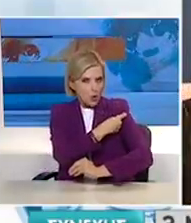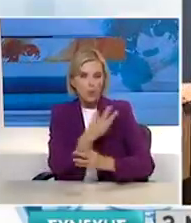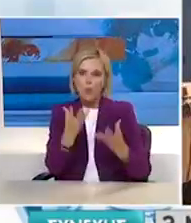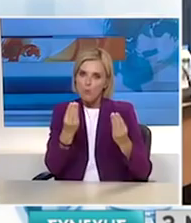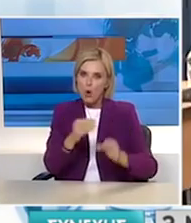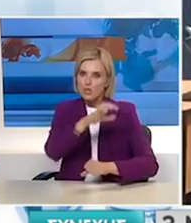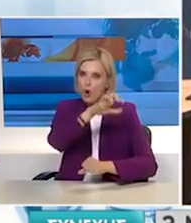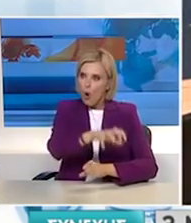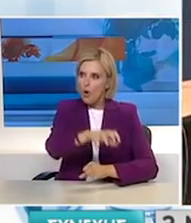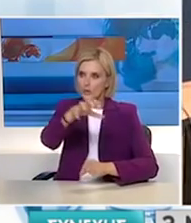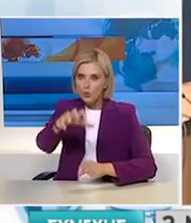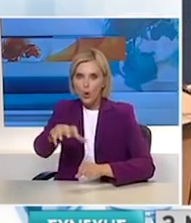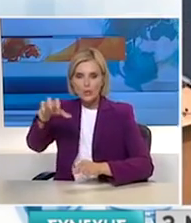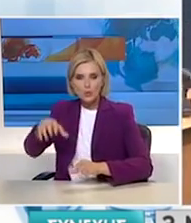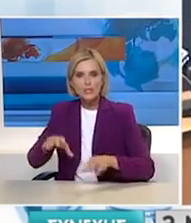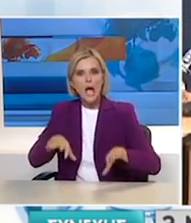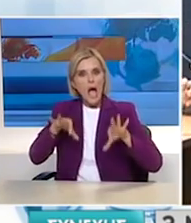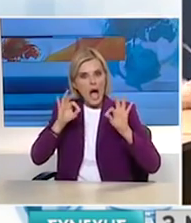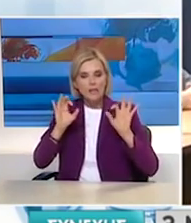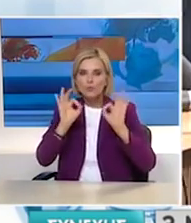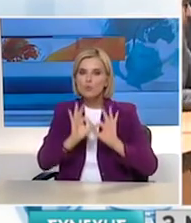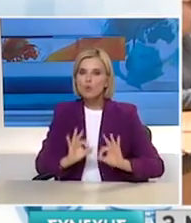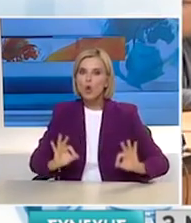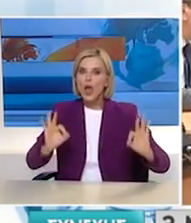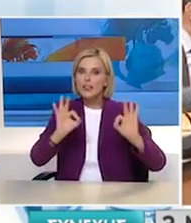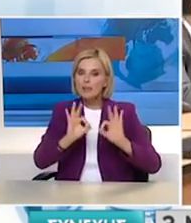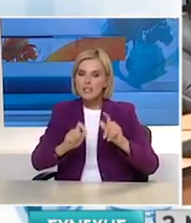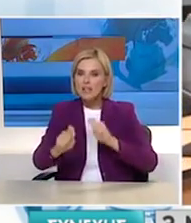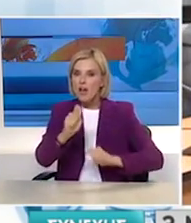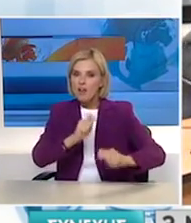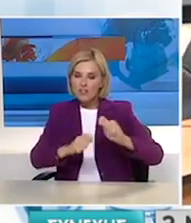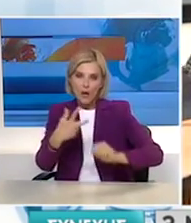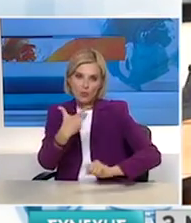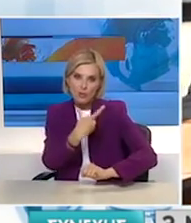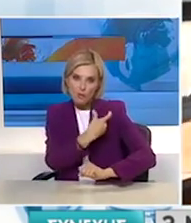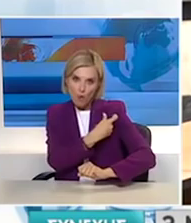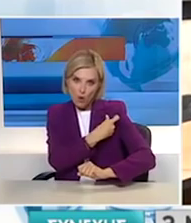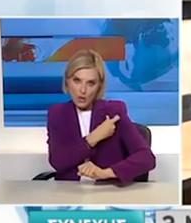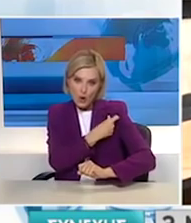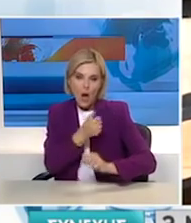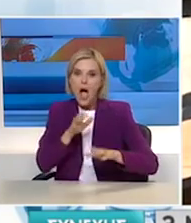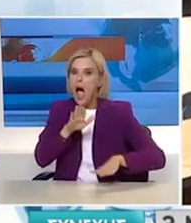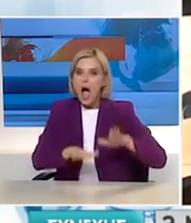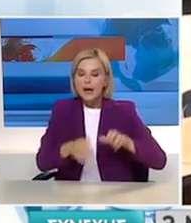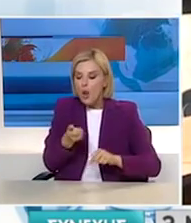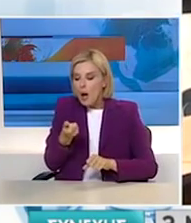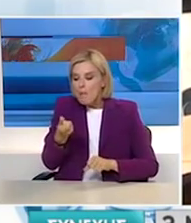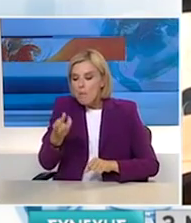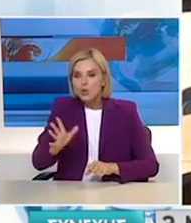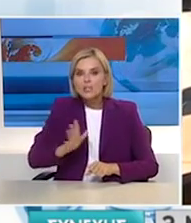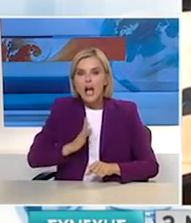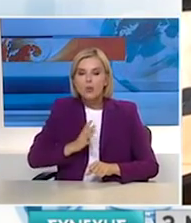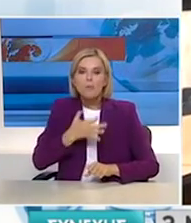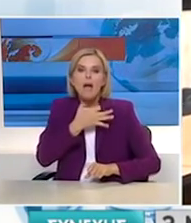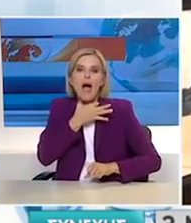έχουν στη διάθεσή τους τις πρώτες παρτίδες για τους πληθυσμούς τους. Στην Ελλάδα, οι υπερήλικες φτάνουν το 30% του πληθυσμού. Εν αναμονή